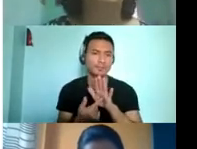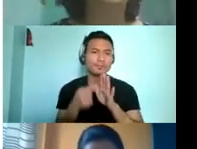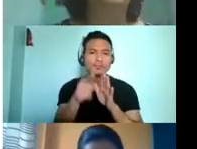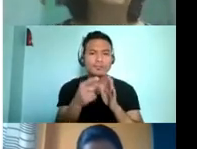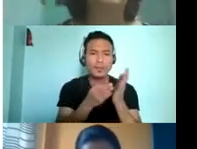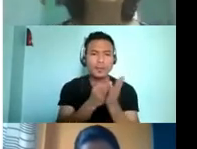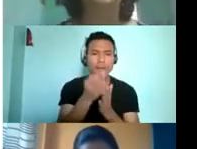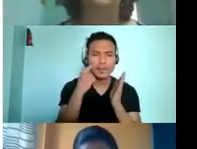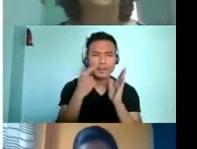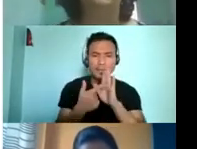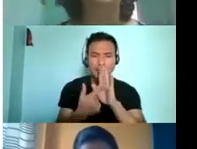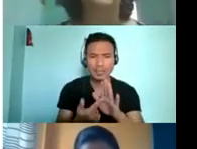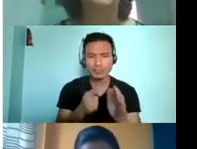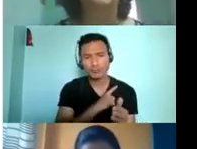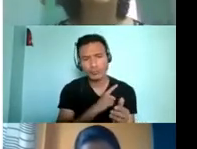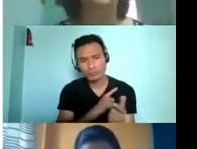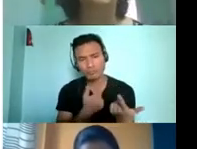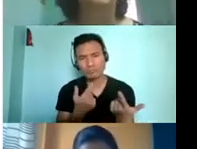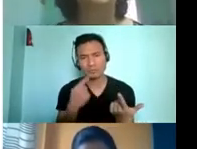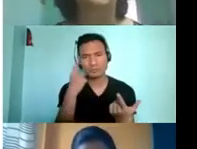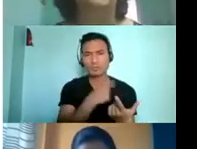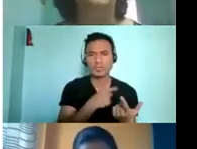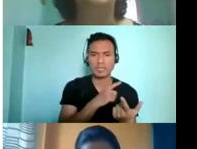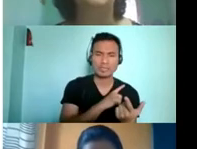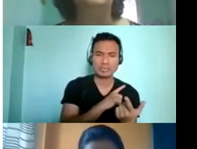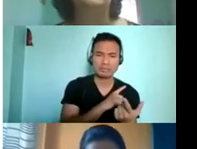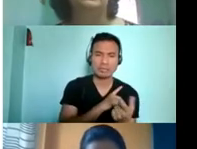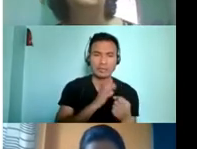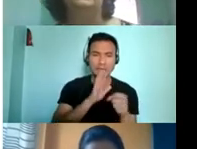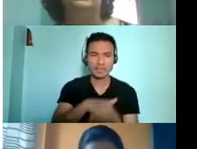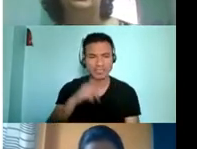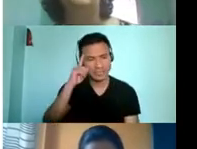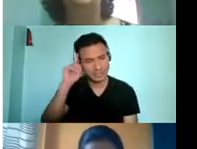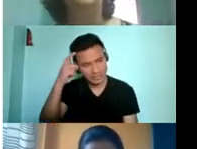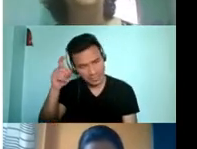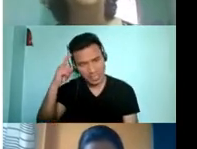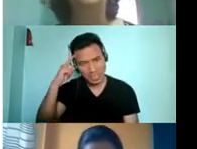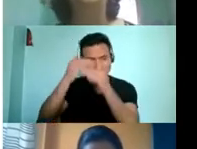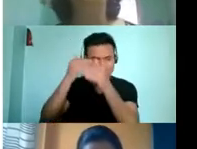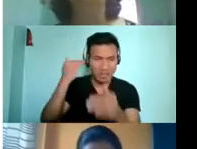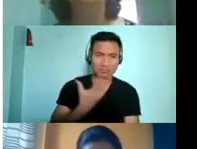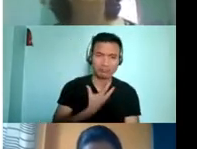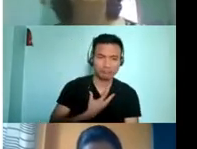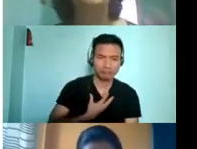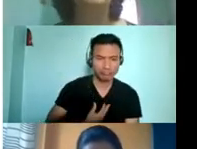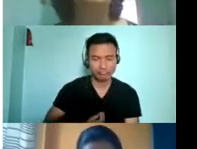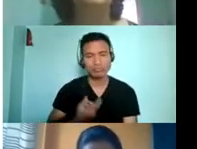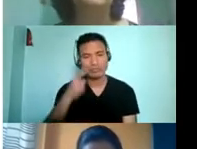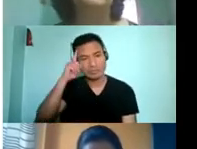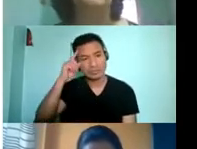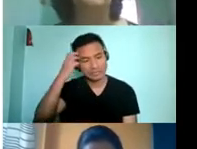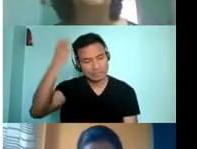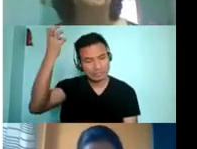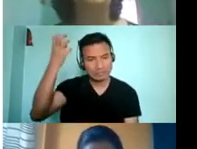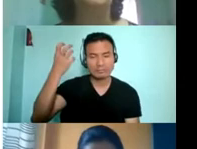देखाउने क्रममा चाहिँ डर, कसैलाई एकदमै अत्याधिक डर लाग्ने, कसैलाई चिन्ता तनाव दुखीपनहरू, एकदमै रिस